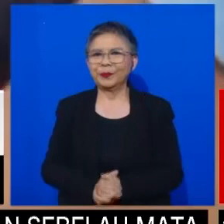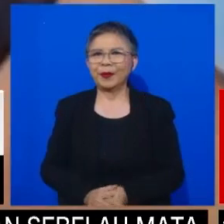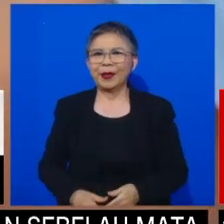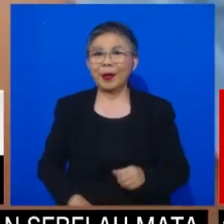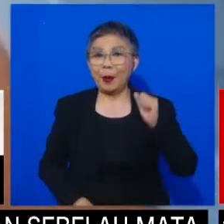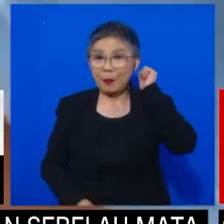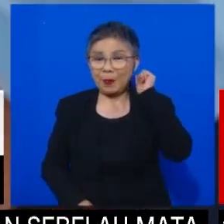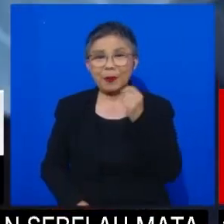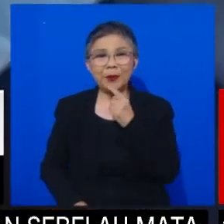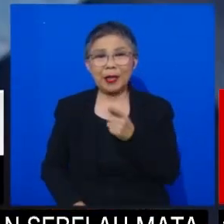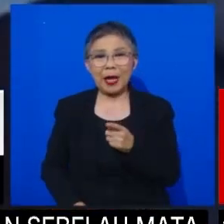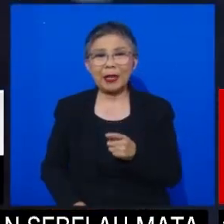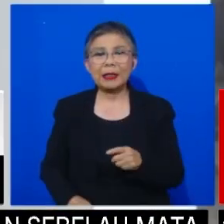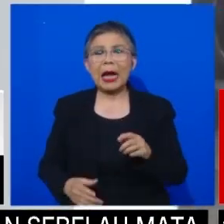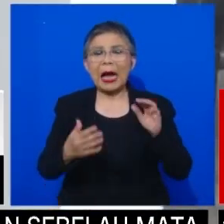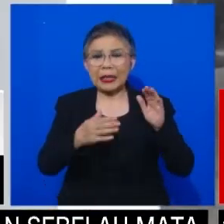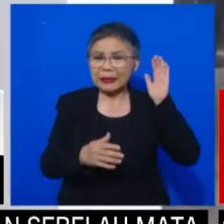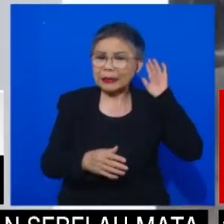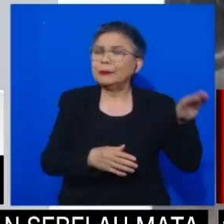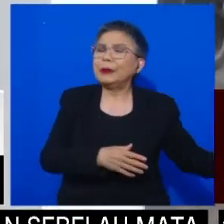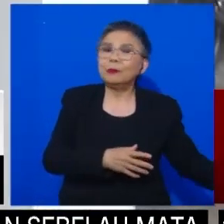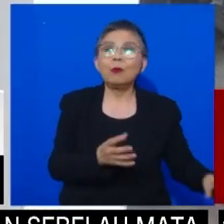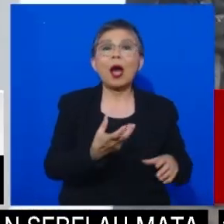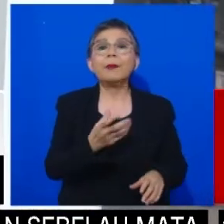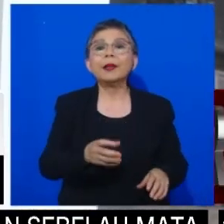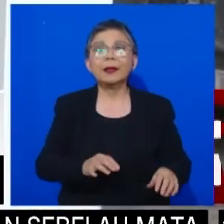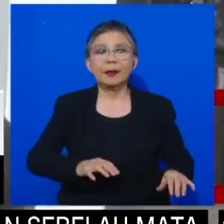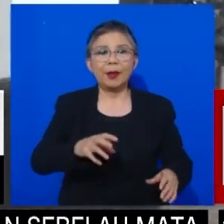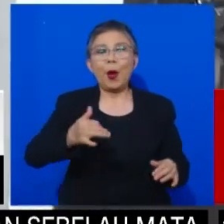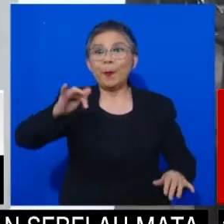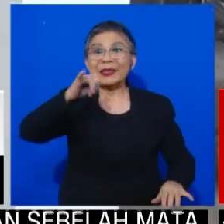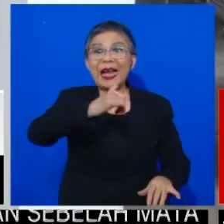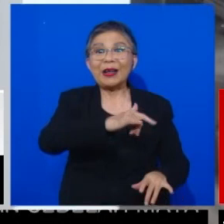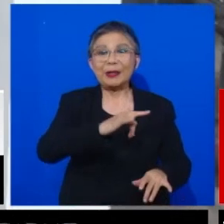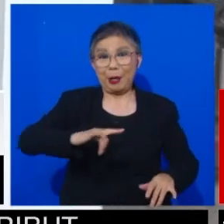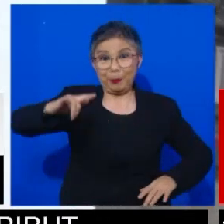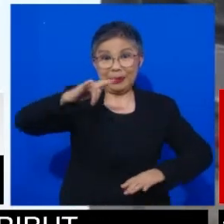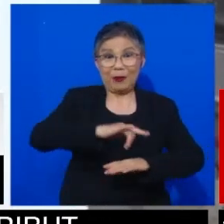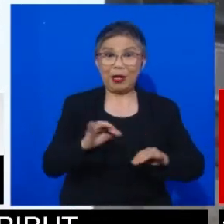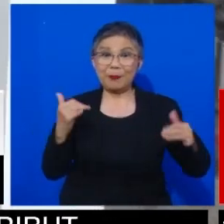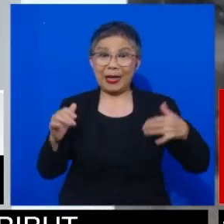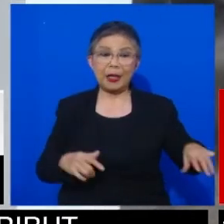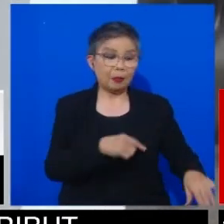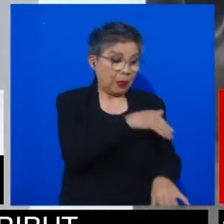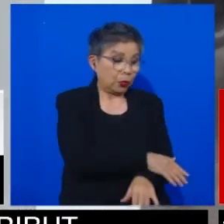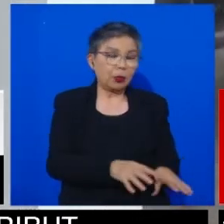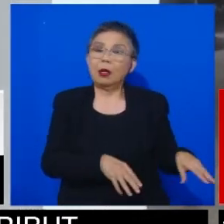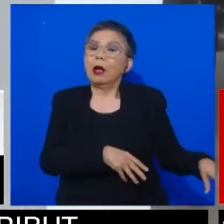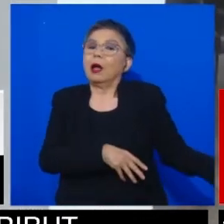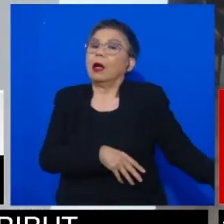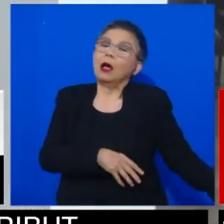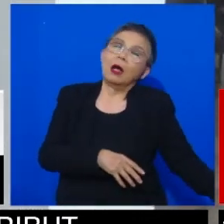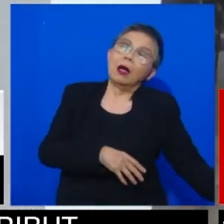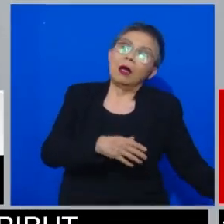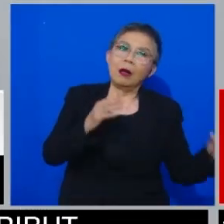ibunda Azka menuturkan kepala putranya terjepit saat hendak mengambil pesawat mainan yang masuk ke celah pilar tembok di teras rumah